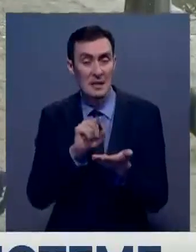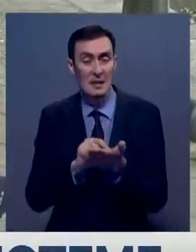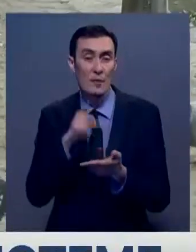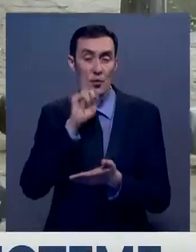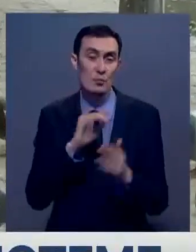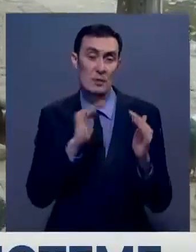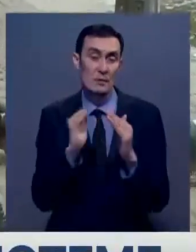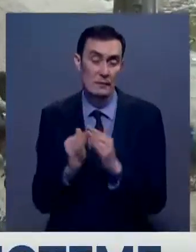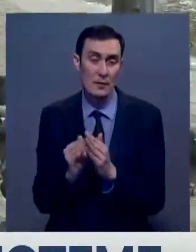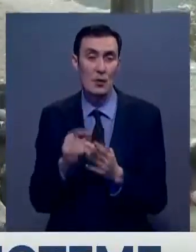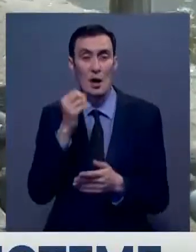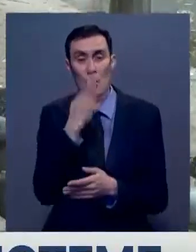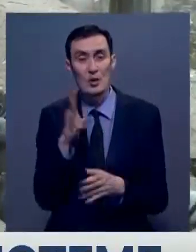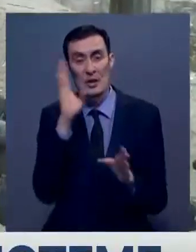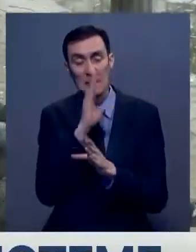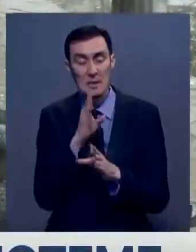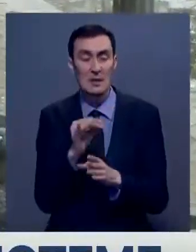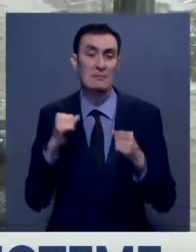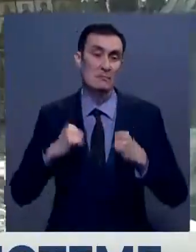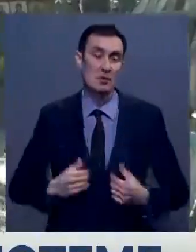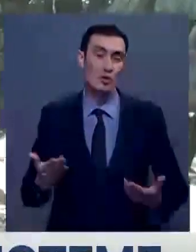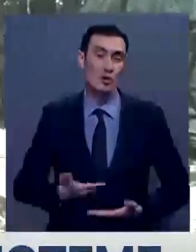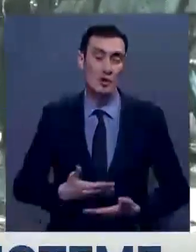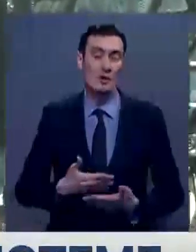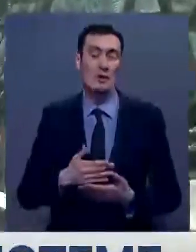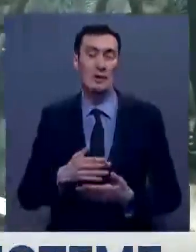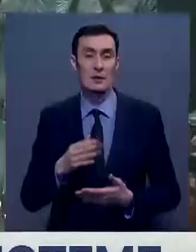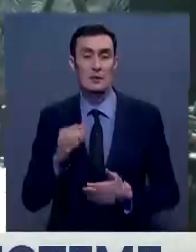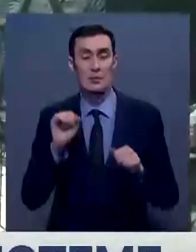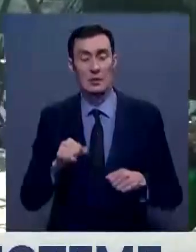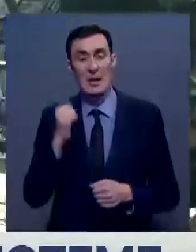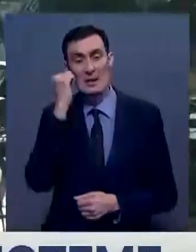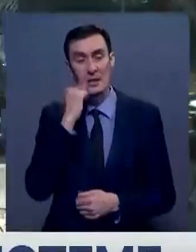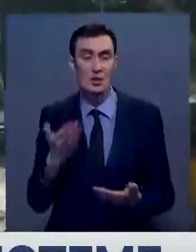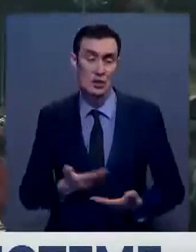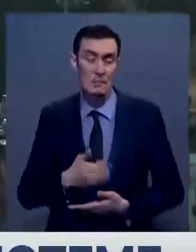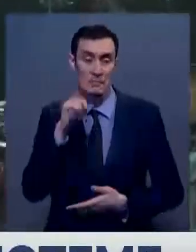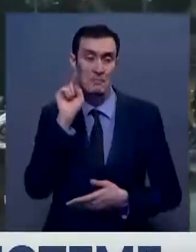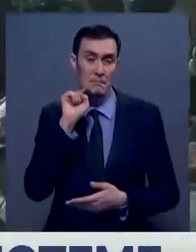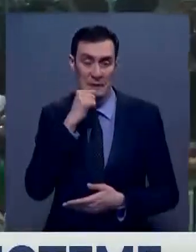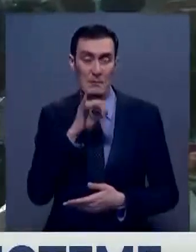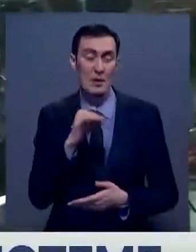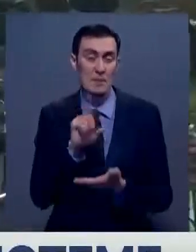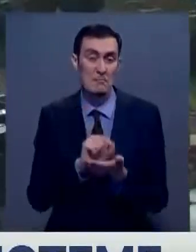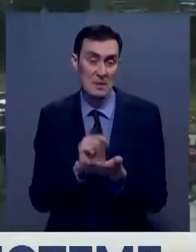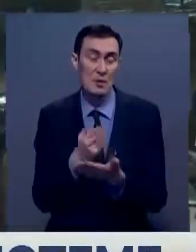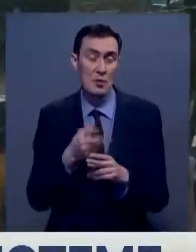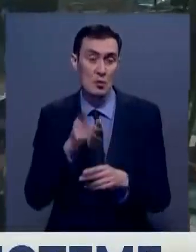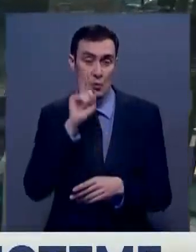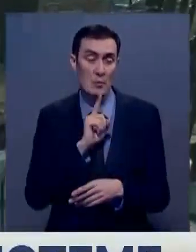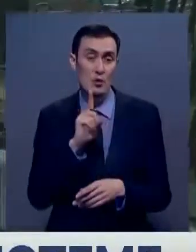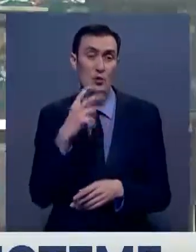загородное жилье, умеренный климат и размеренная социальная жизнь способствовали достойной встрече старости. Приемлемой считалась и пенсия. Минимальный